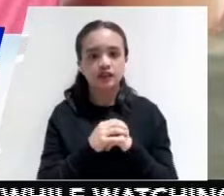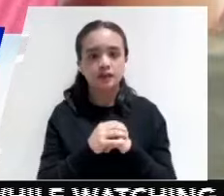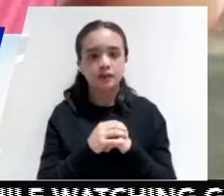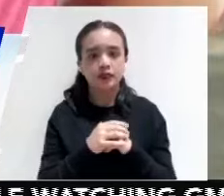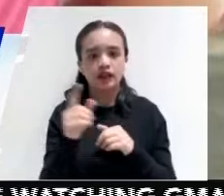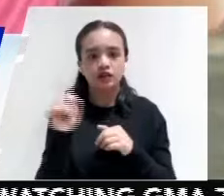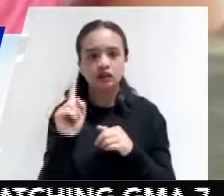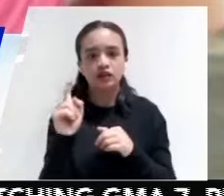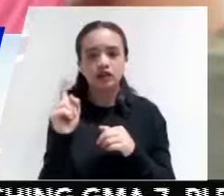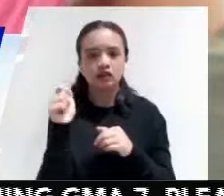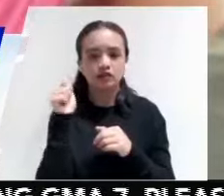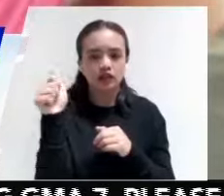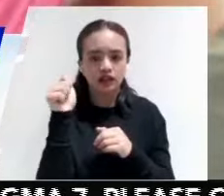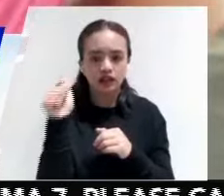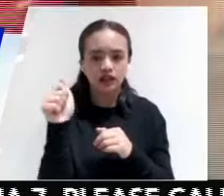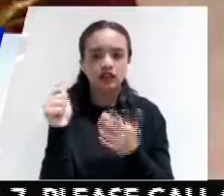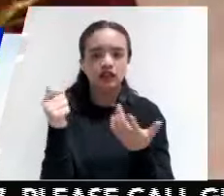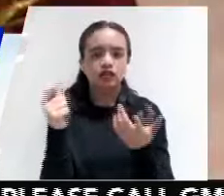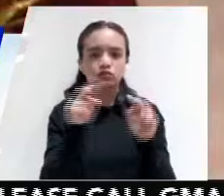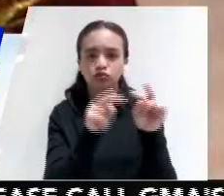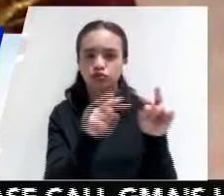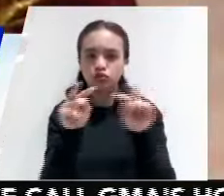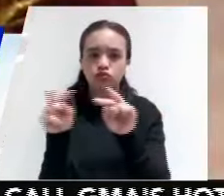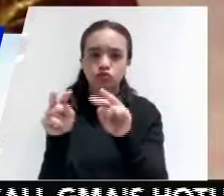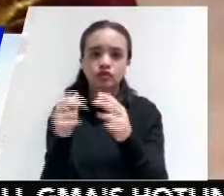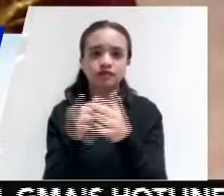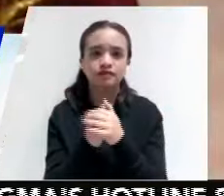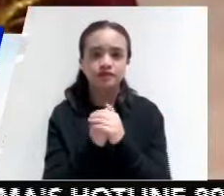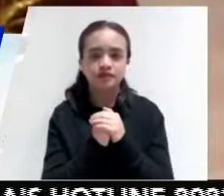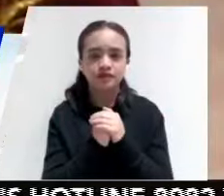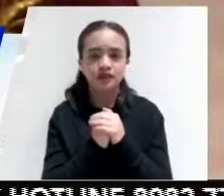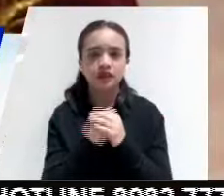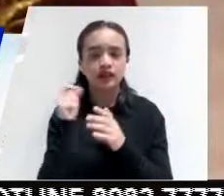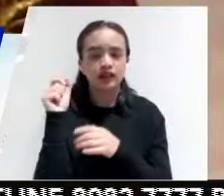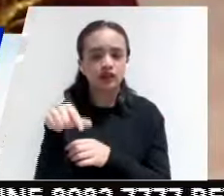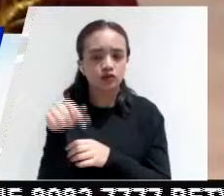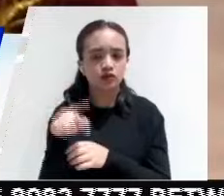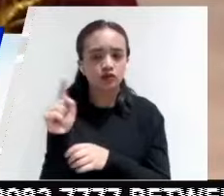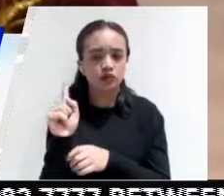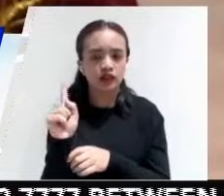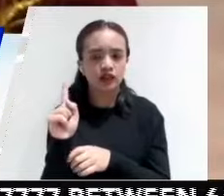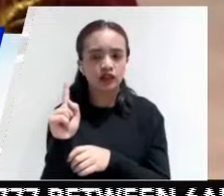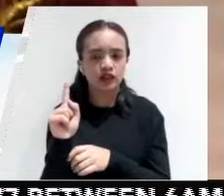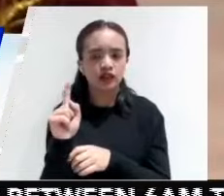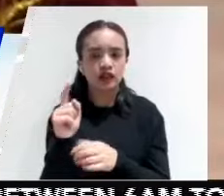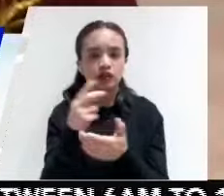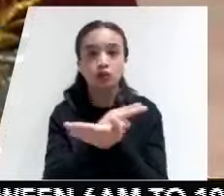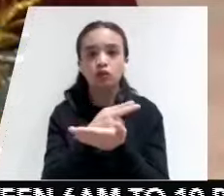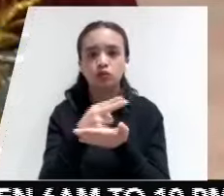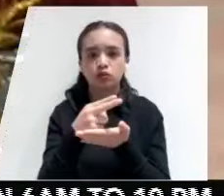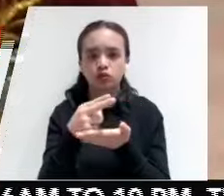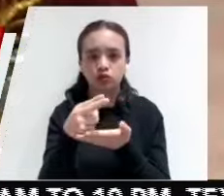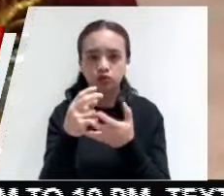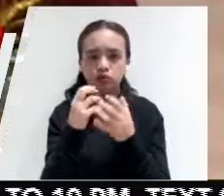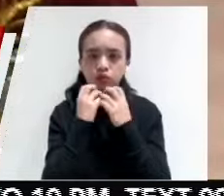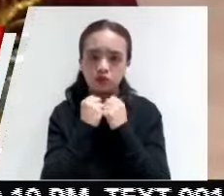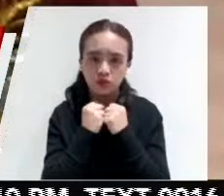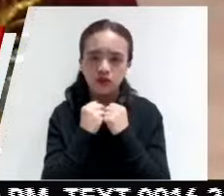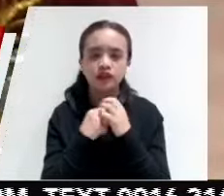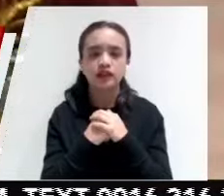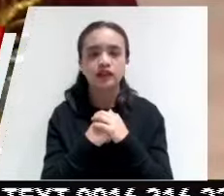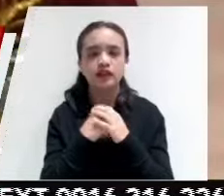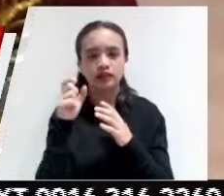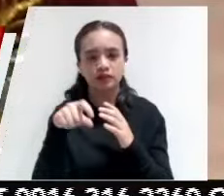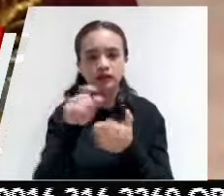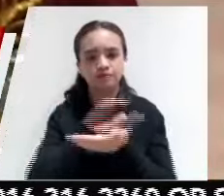pong mga siwa sa taas ng andas. Ito po'y gawaing banal po ang gawin po natin, maging maayos po tayo